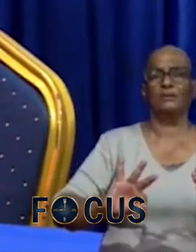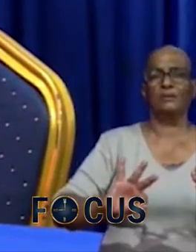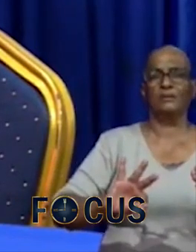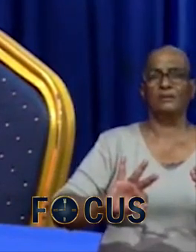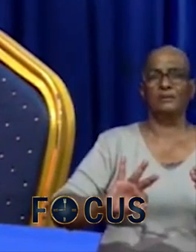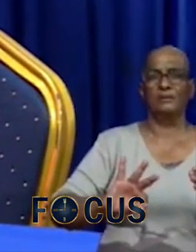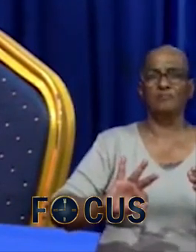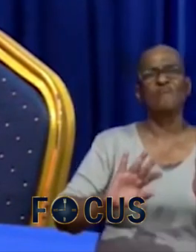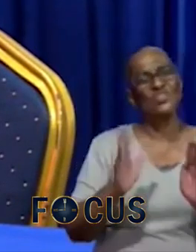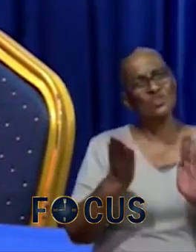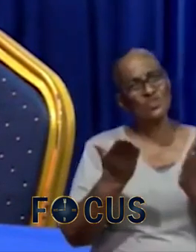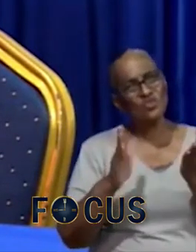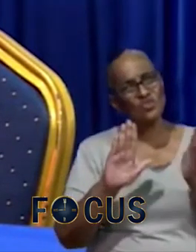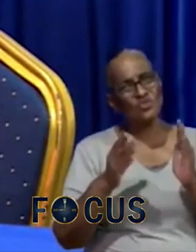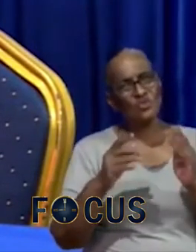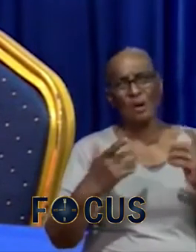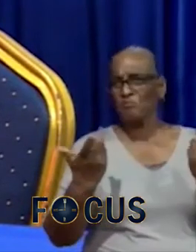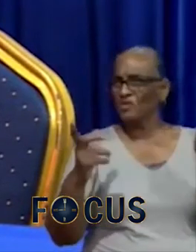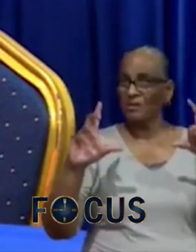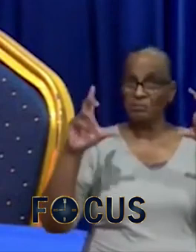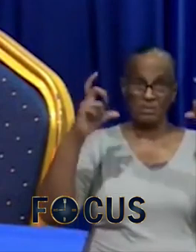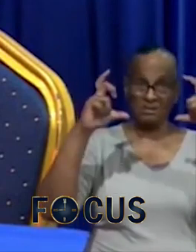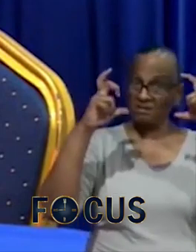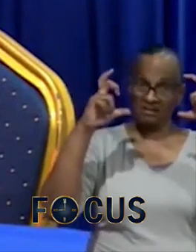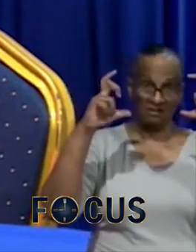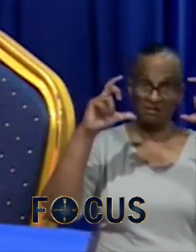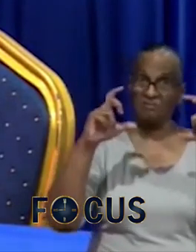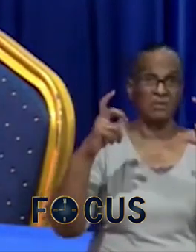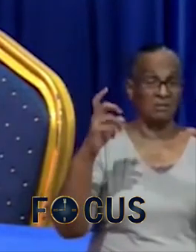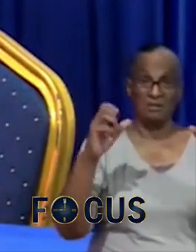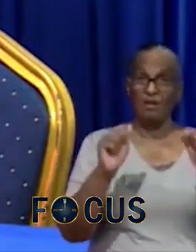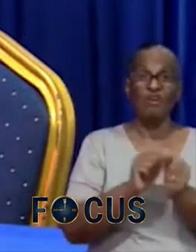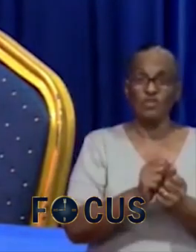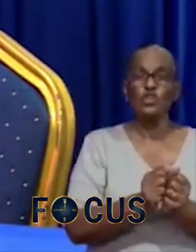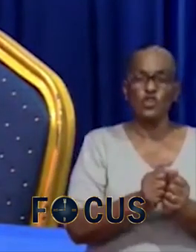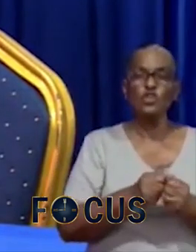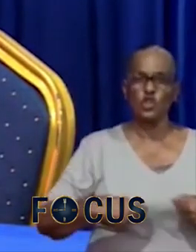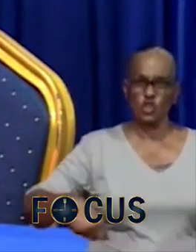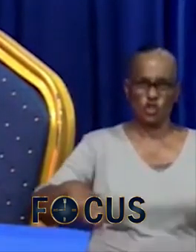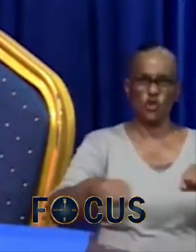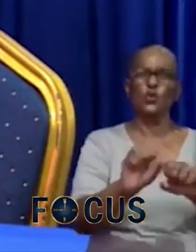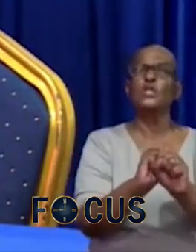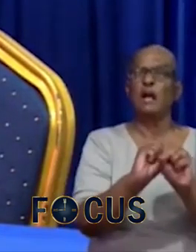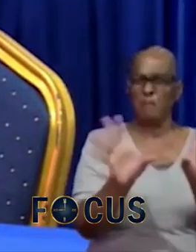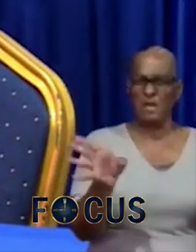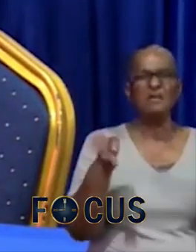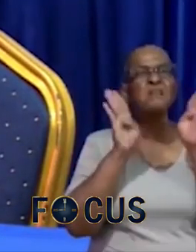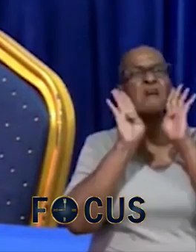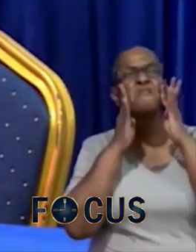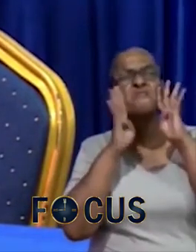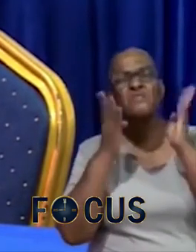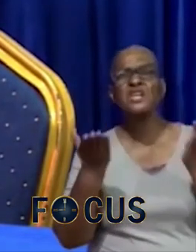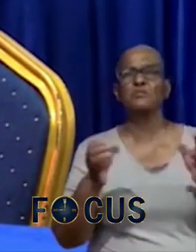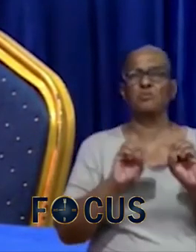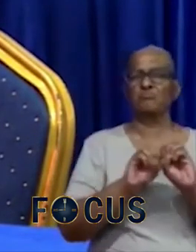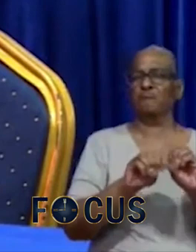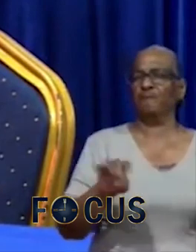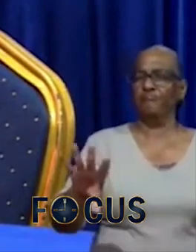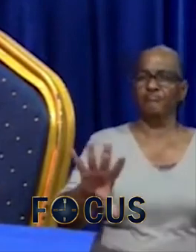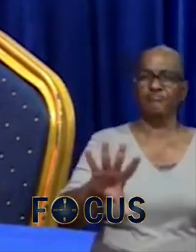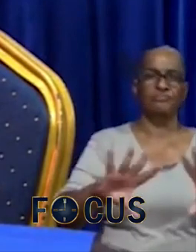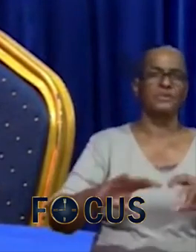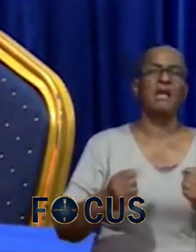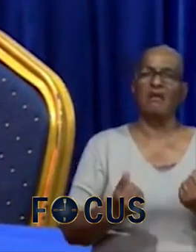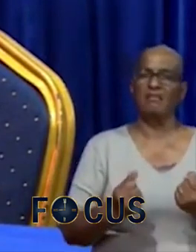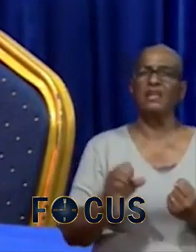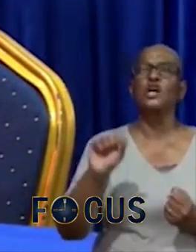En er zijn een heleboel beelden al op social media van lokale bewoners. En met name vanuit het oosten. De